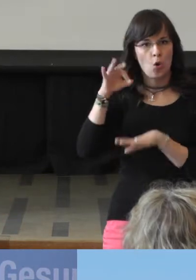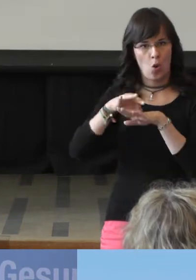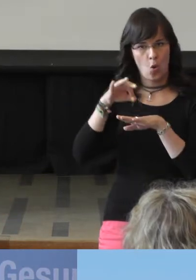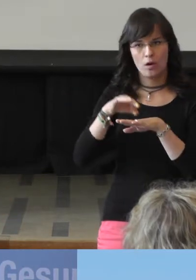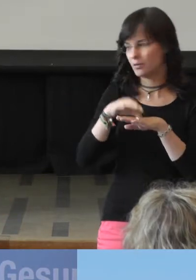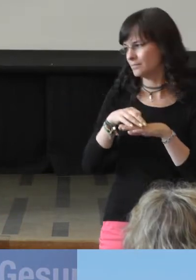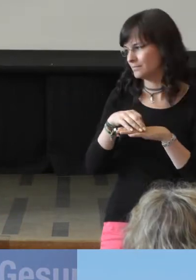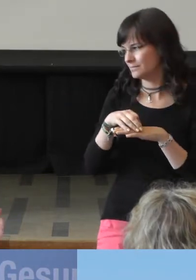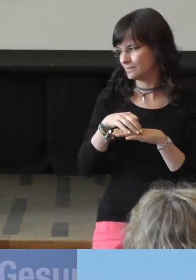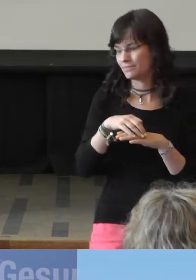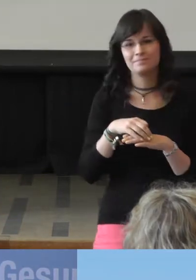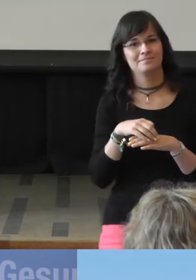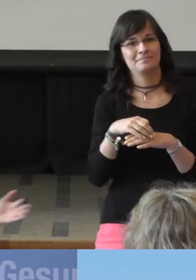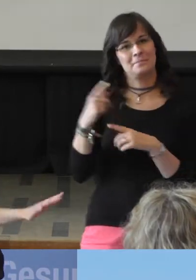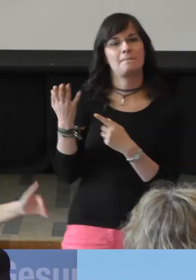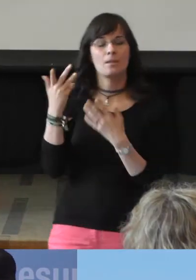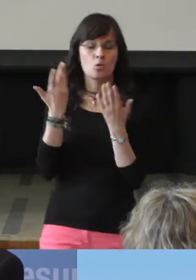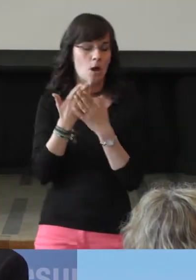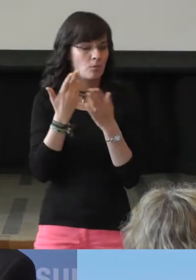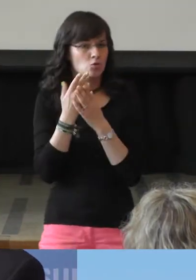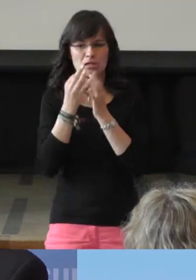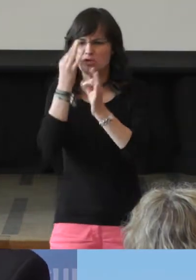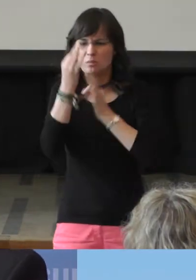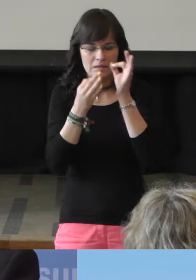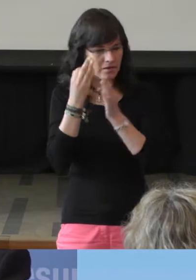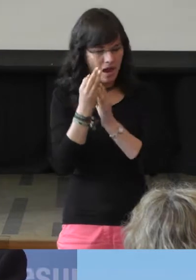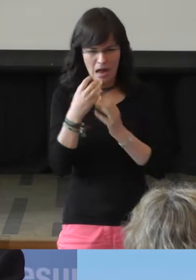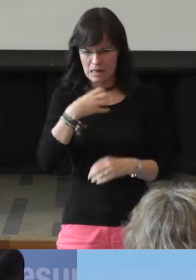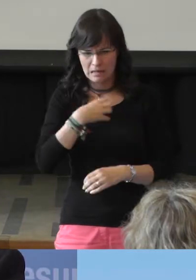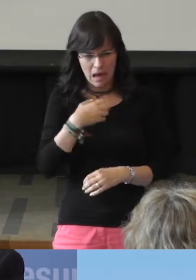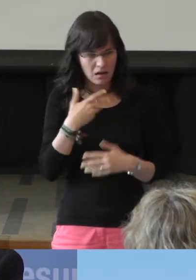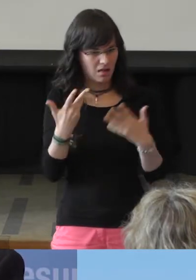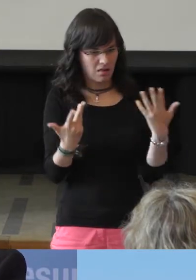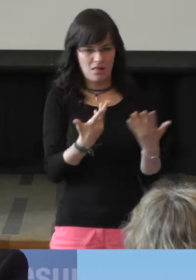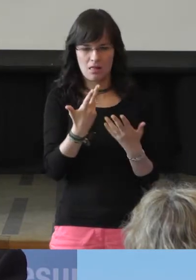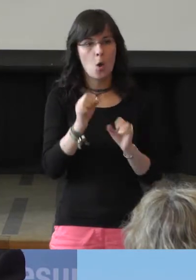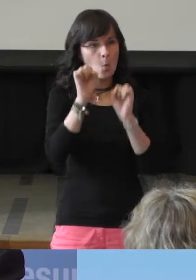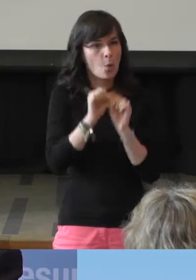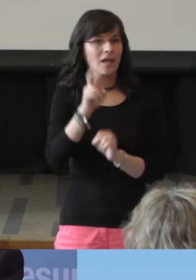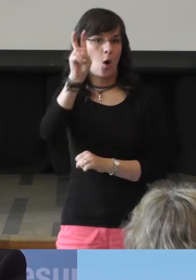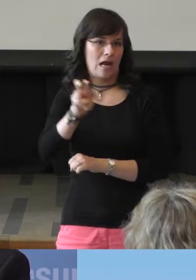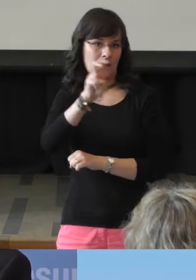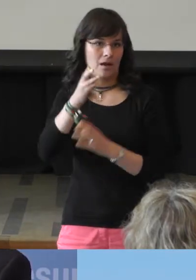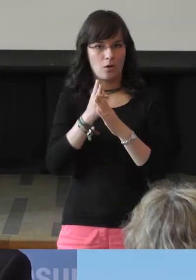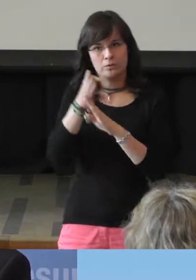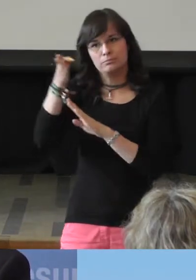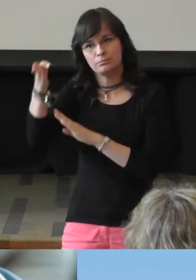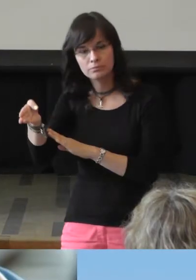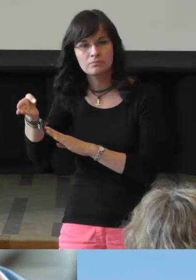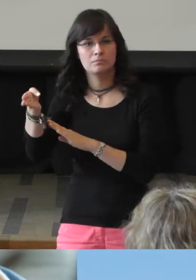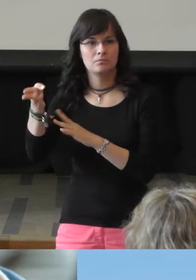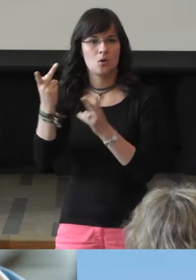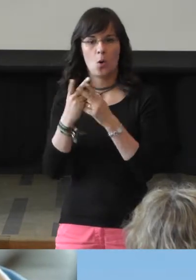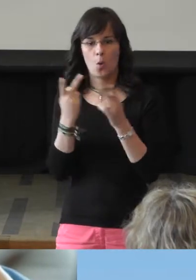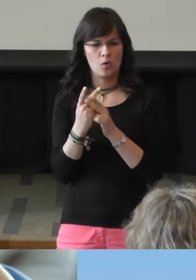und wenn es dann halt im Grunde an die Spezialfälle geht, dann wäre halt entweder die stationären Stadtkrankenhaus Kassel hier zuständig oder wenn es um